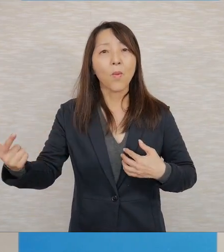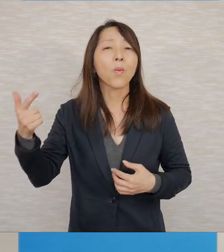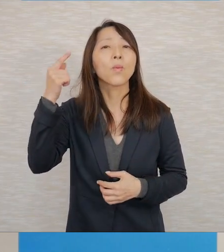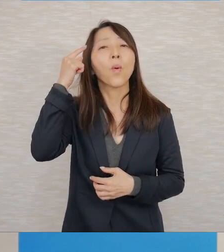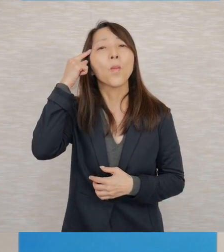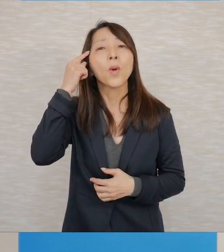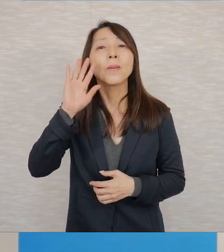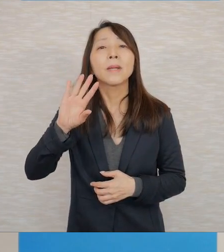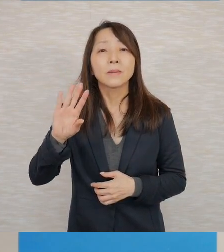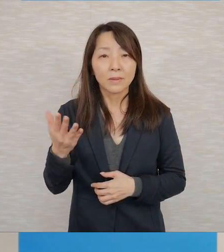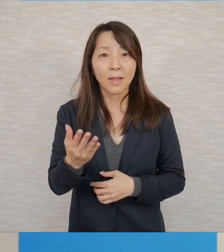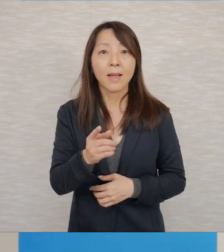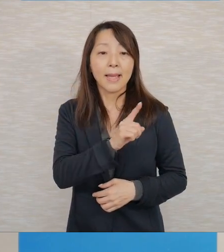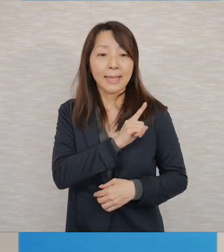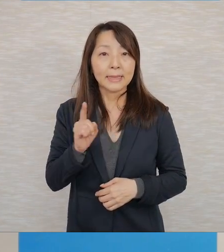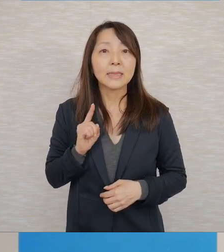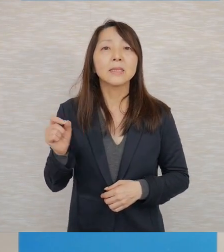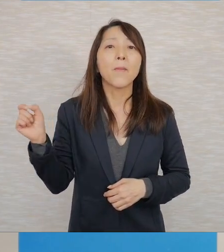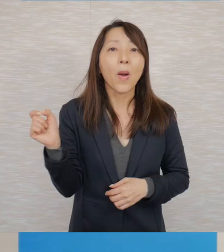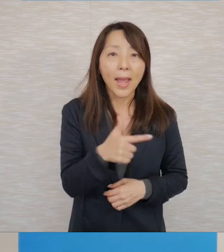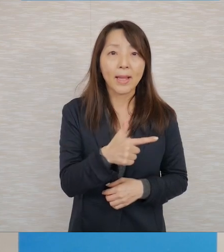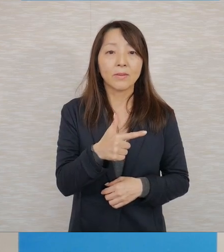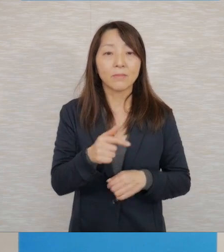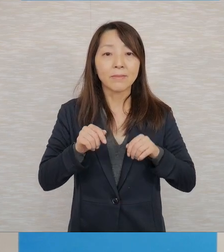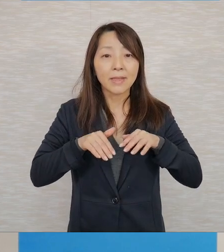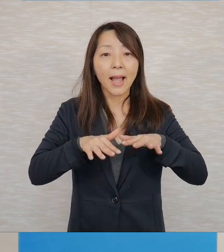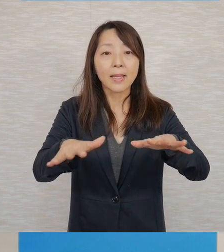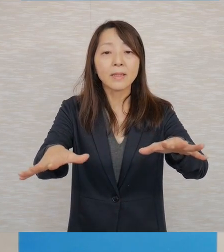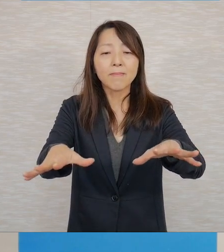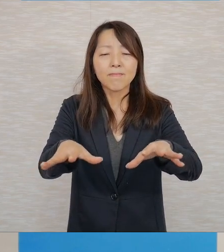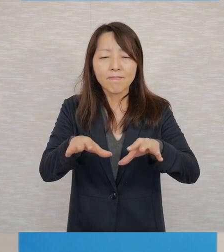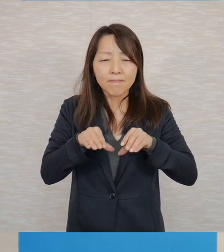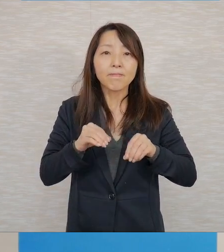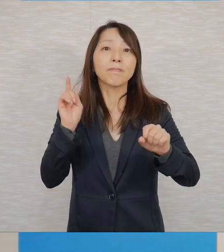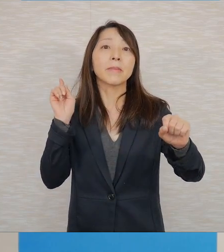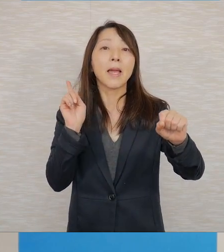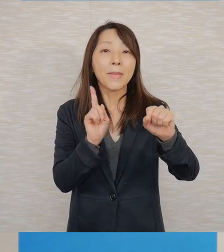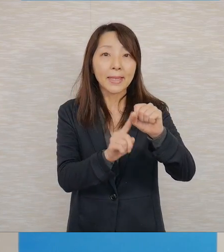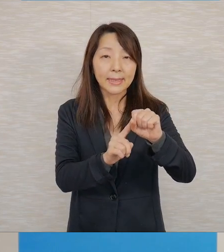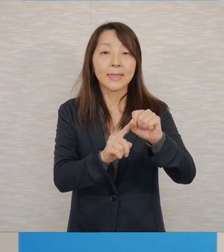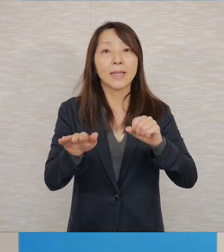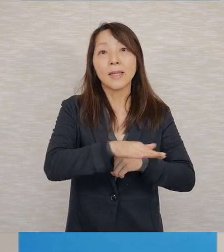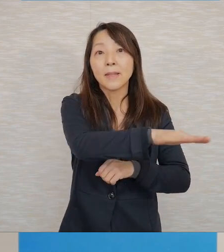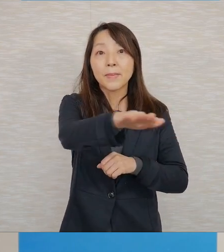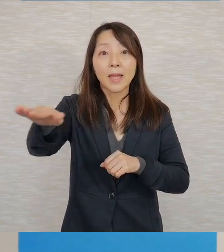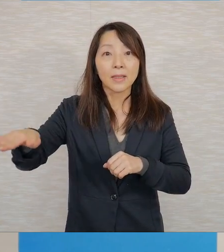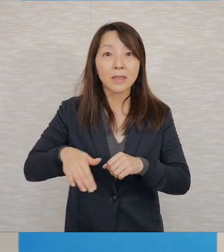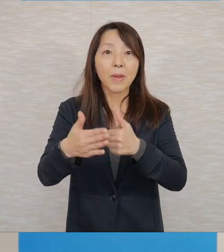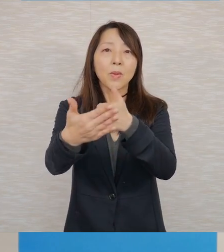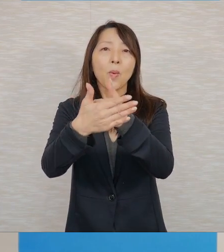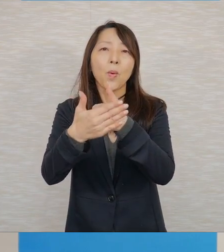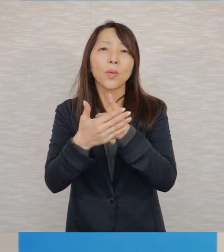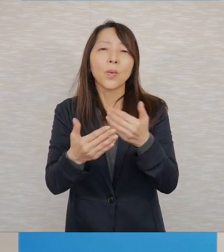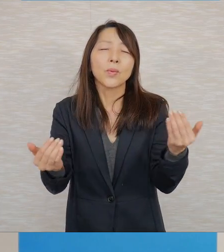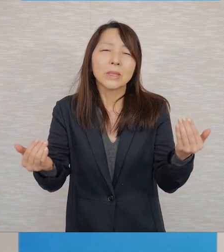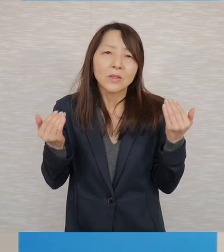日でも早く感染を収束するためには、皆様のご協力が必要